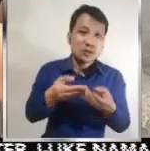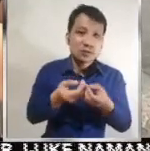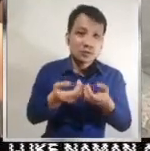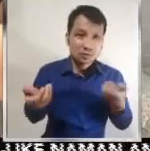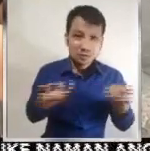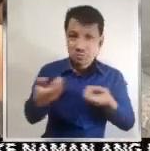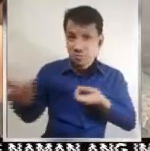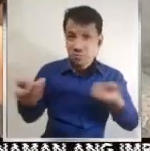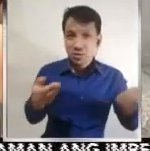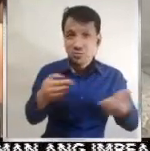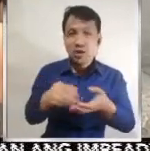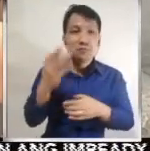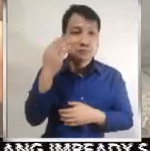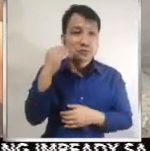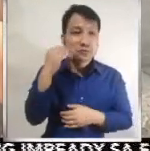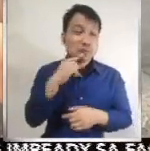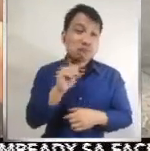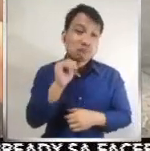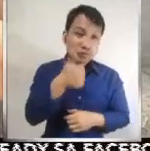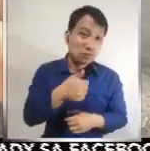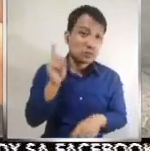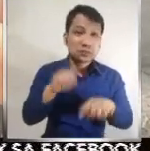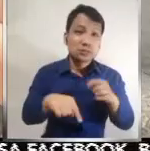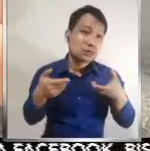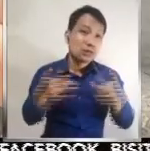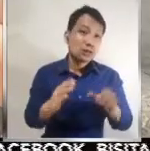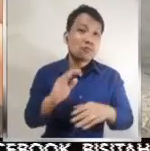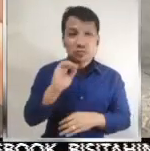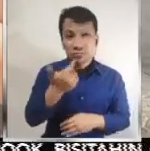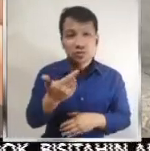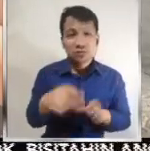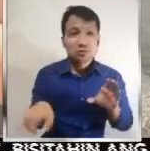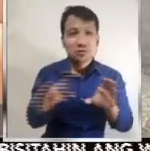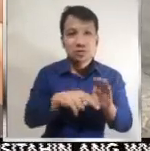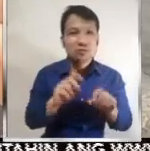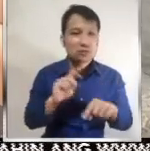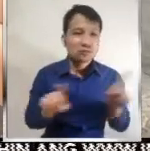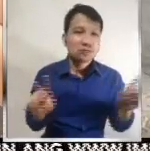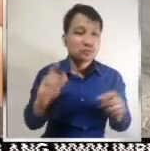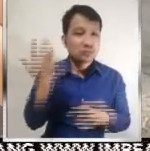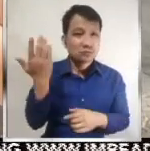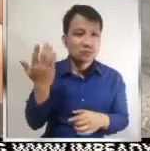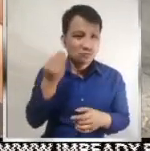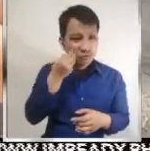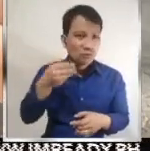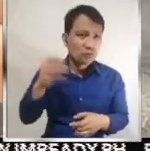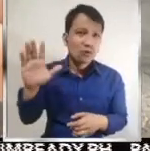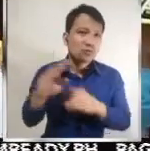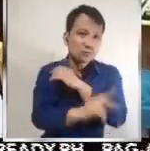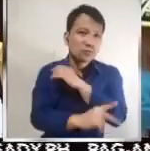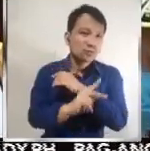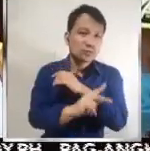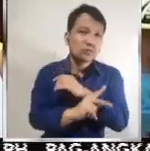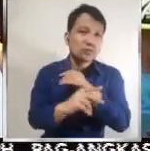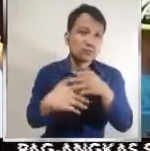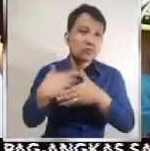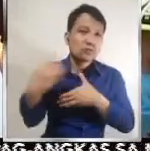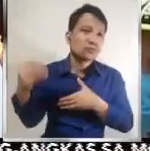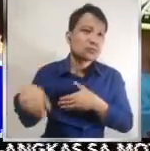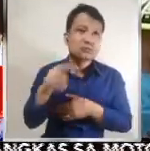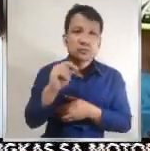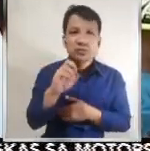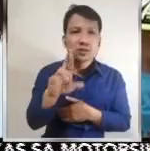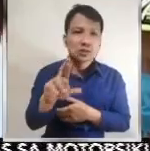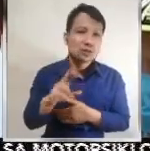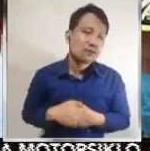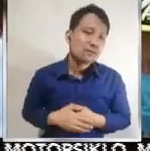nila, kung hindi pa rin daw sila papayagan na makabiyahe, yung iba gustong umuwi na lang sa probinsya at umalis ng Metro Manila. Alam naman ng gobyerno na kung